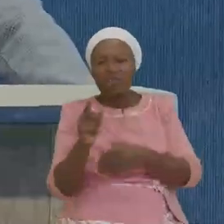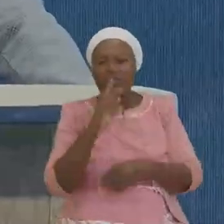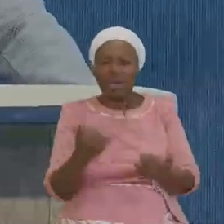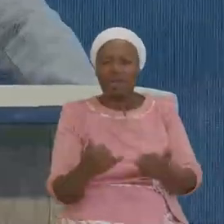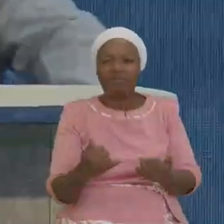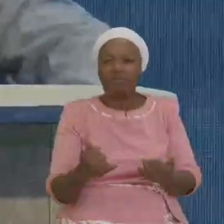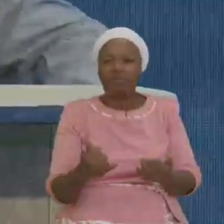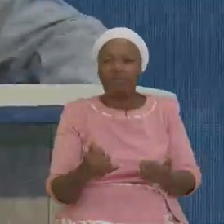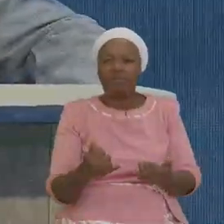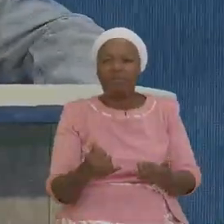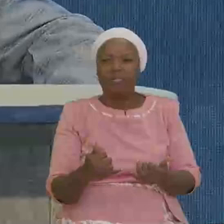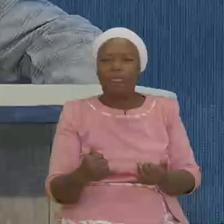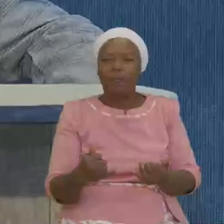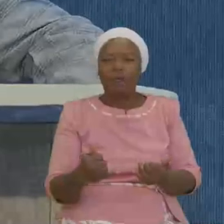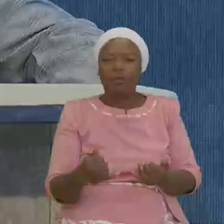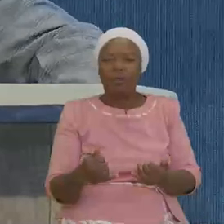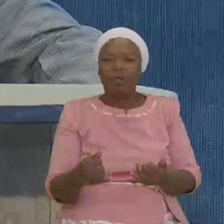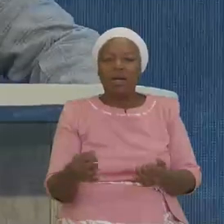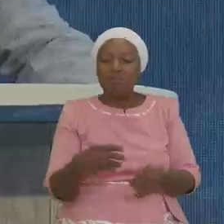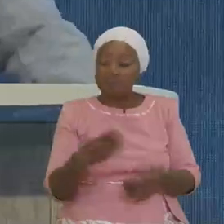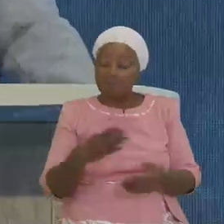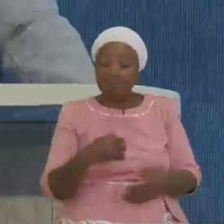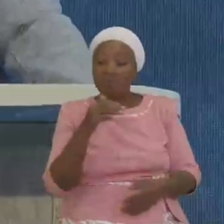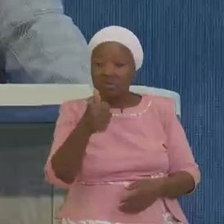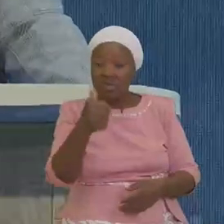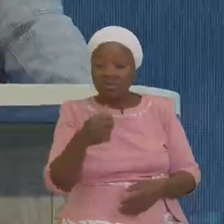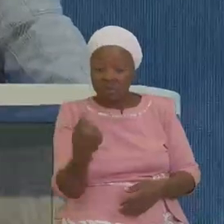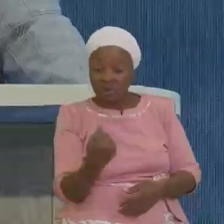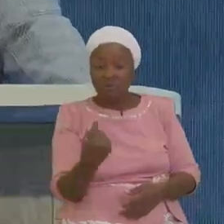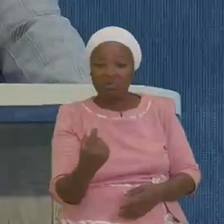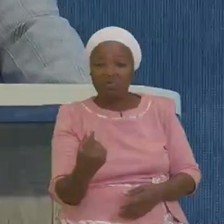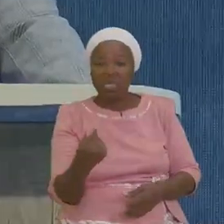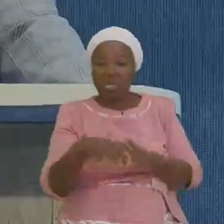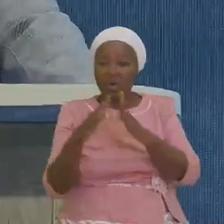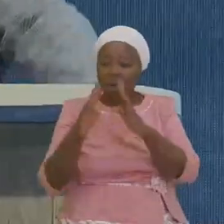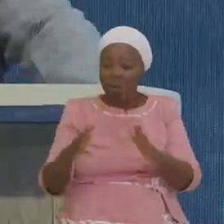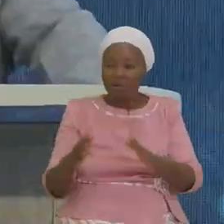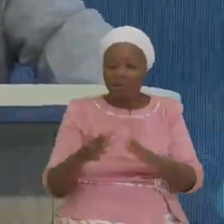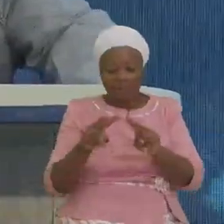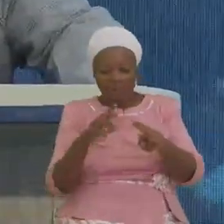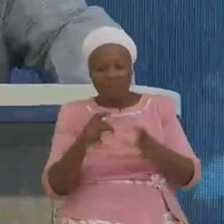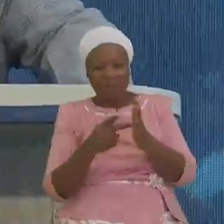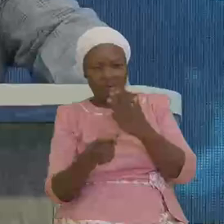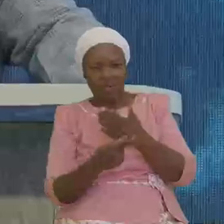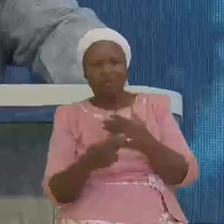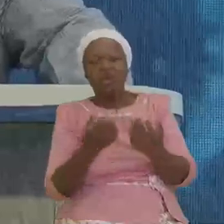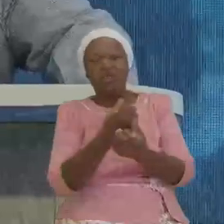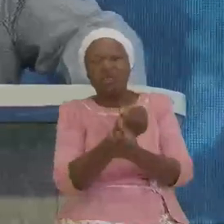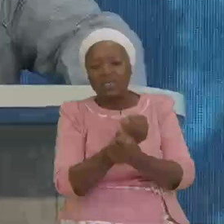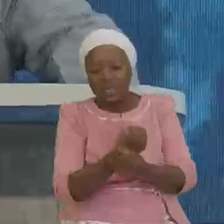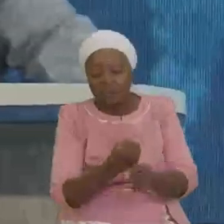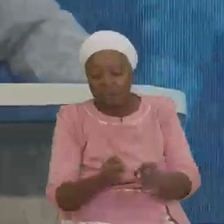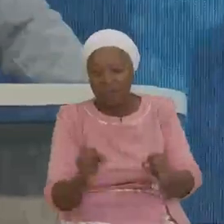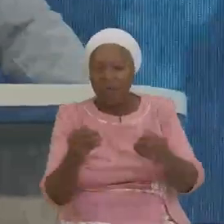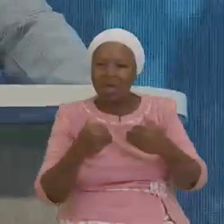je crois maintenant, lève-toi. Quel que soit ton pays, ton assemblée, ou bien tu es toi